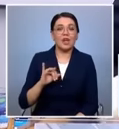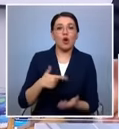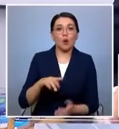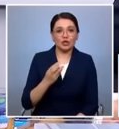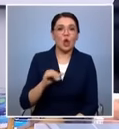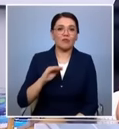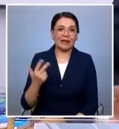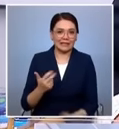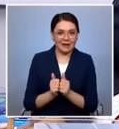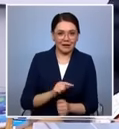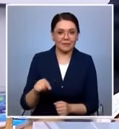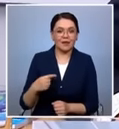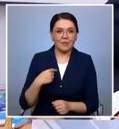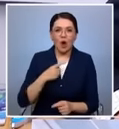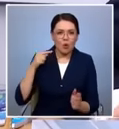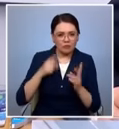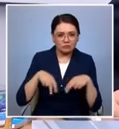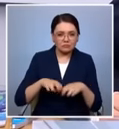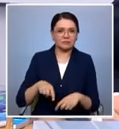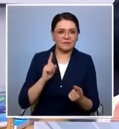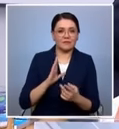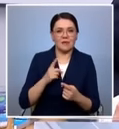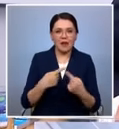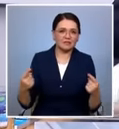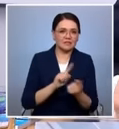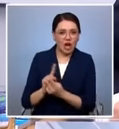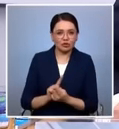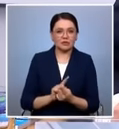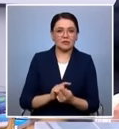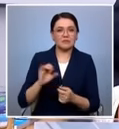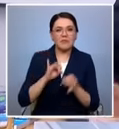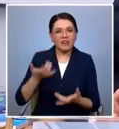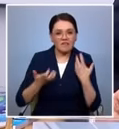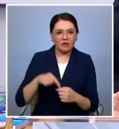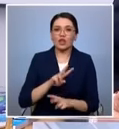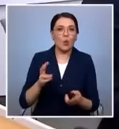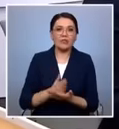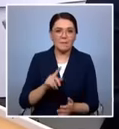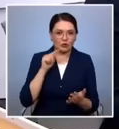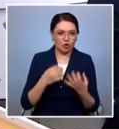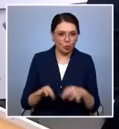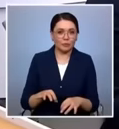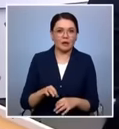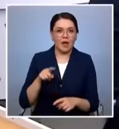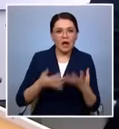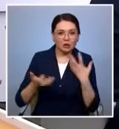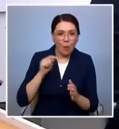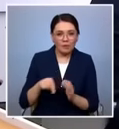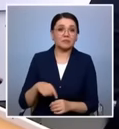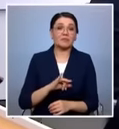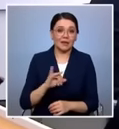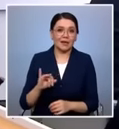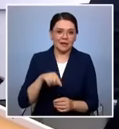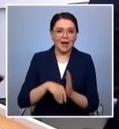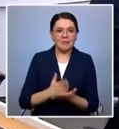это масштабное, не двухдневное, там, на месяц это все празднование будет растянуто, фестивали, праздники Кумыс-Курай, и в